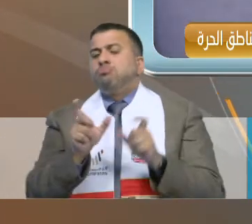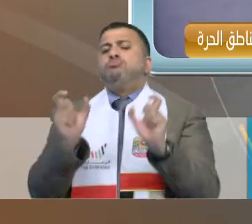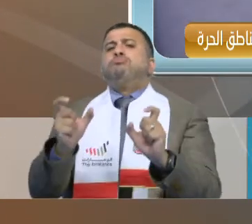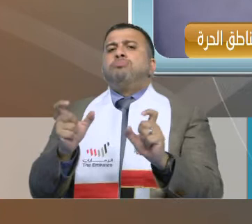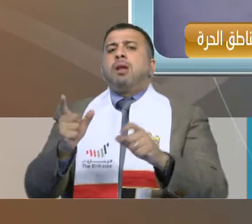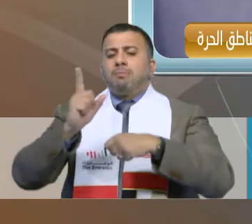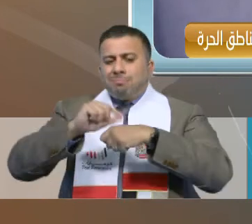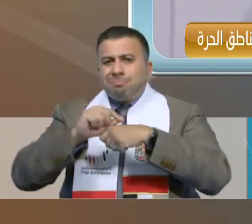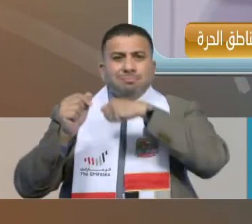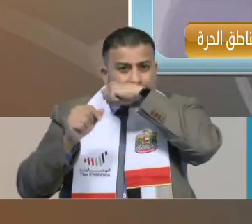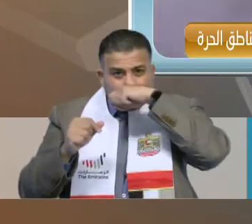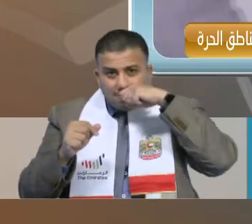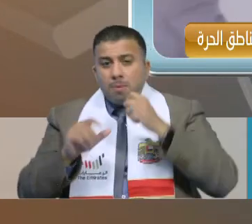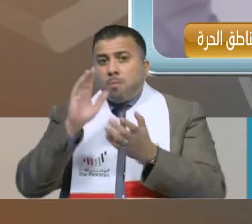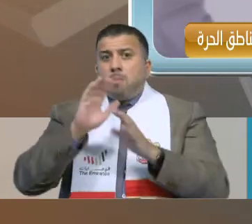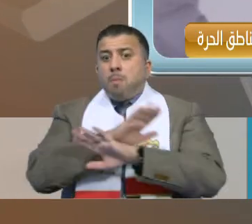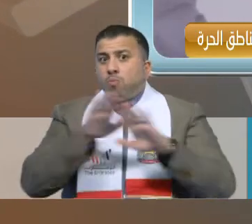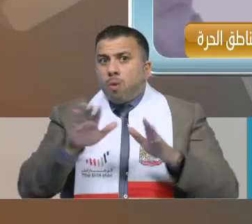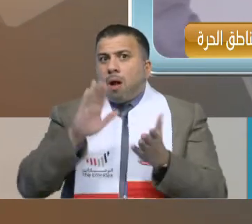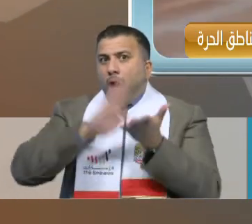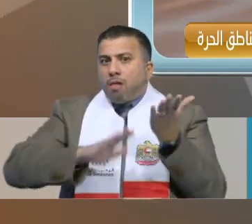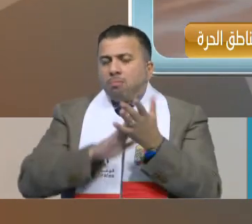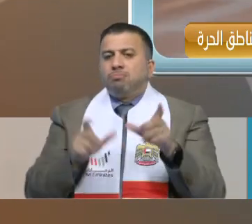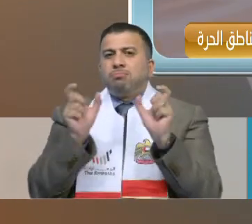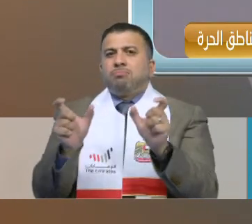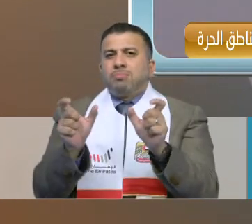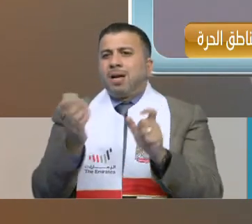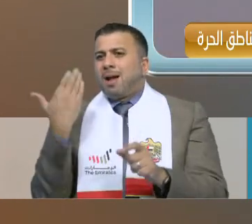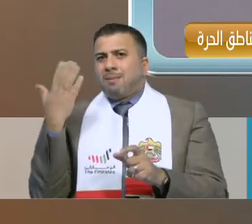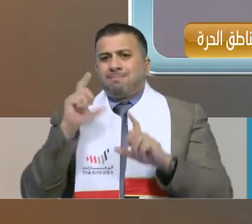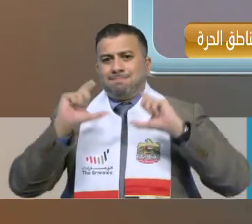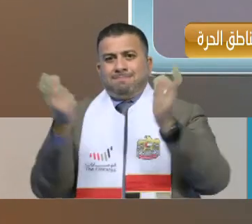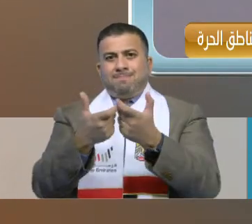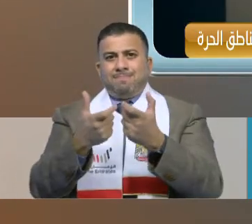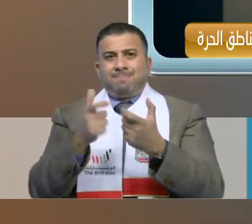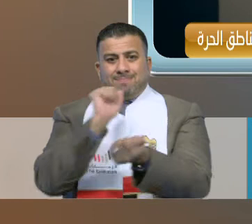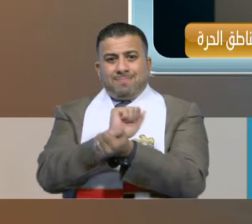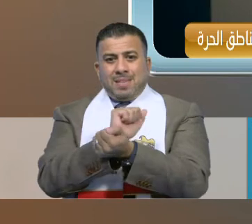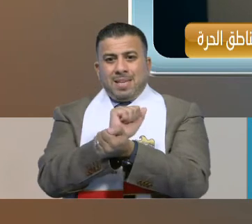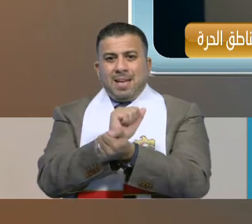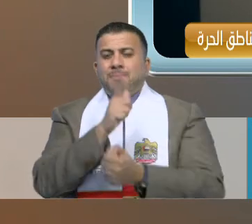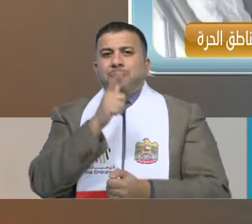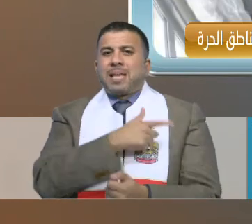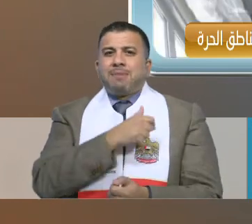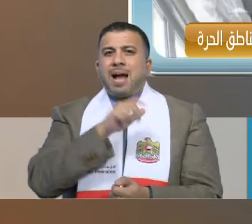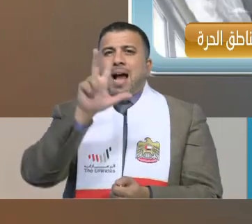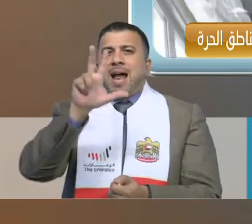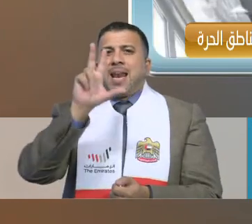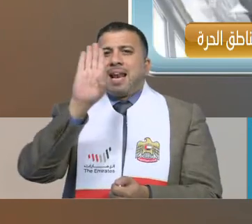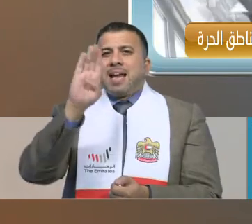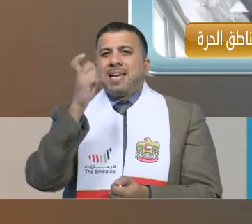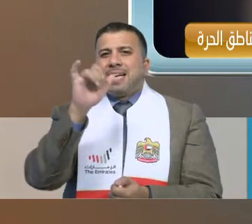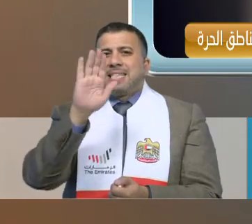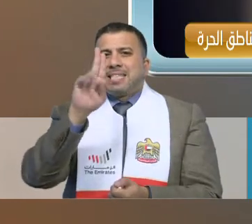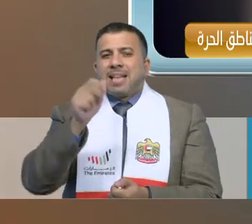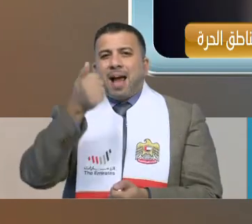المواد الممنوعة والمحظورة. يمكن ضبطية الكريستال الأخيرة اللي تفضلت وذكرتوها اللي كانت تقريبا 123